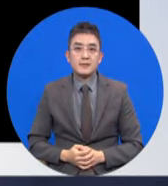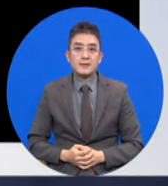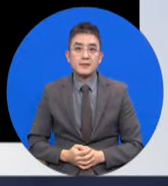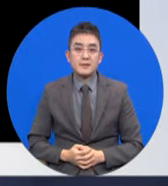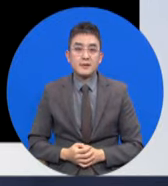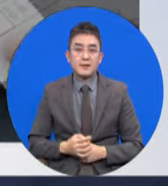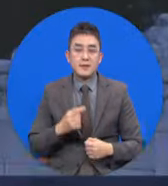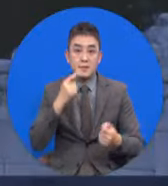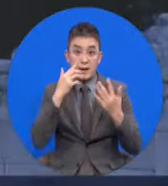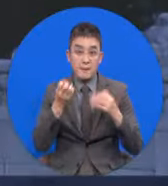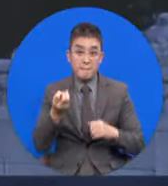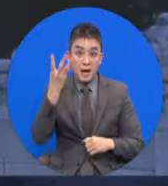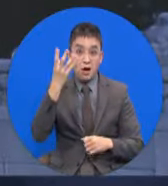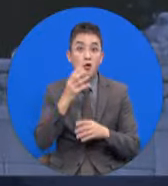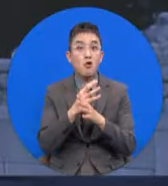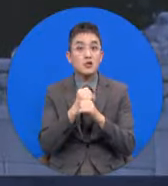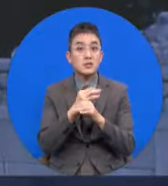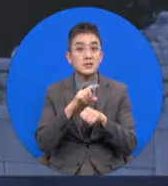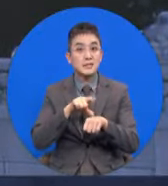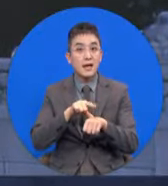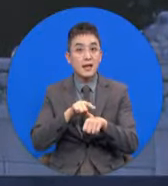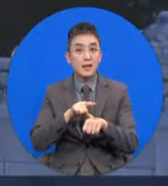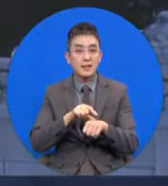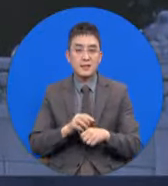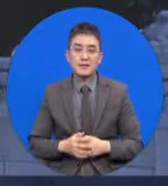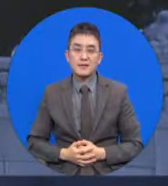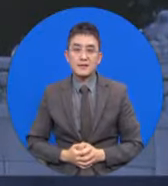언제쯤 나올까요? 관련된 내용 저희가 정리해봤는데 함께 보시죠.